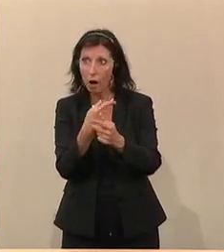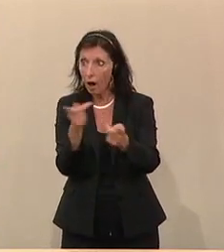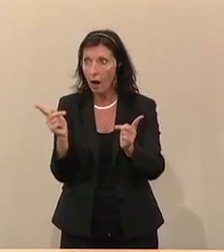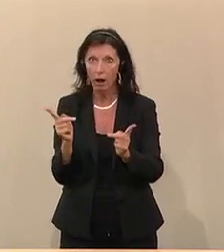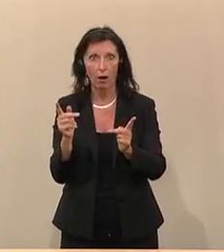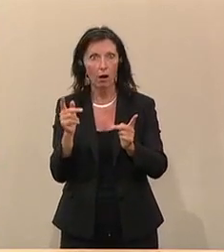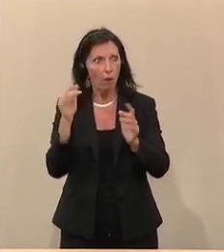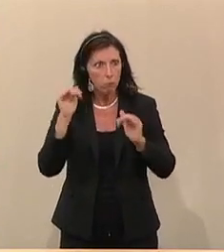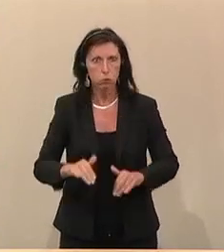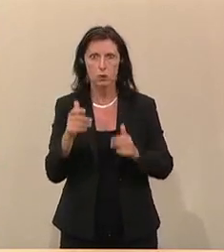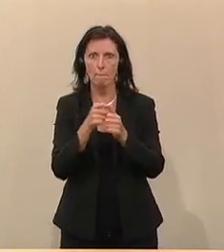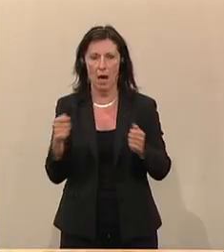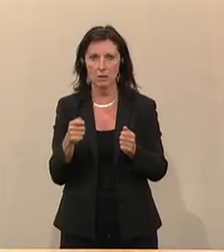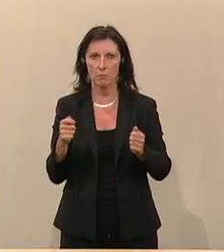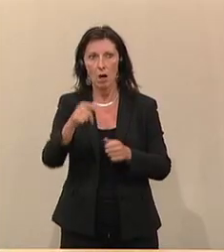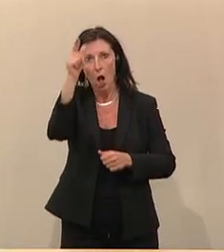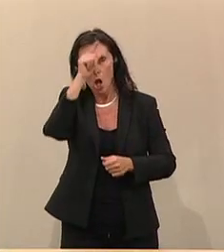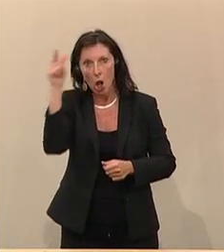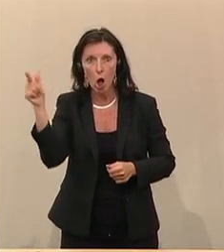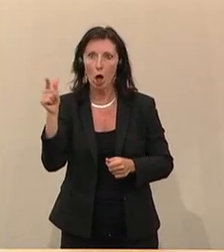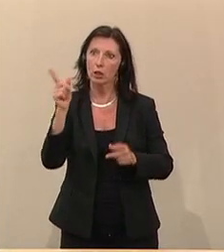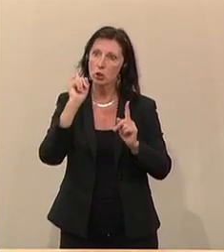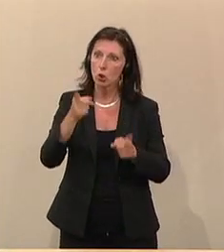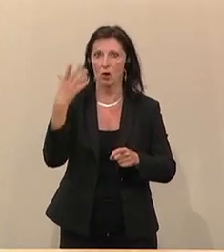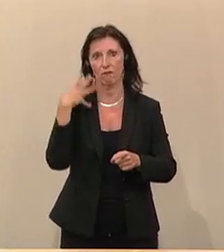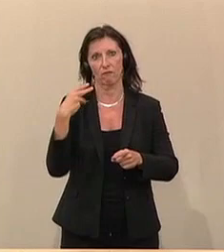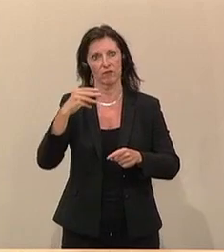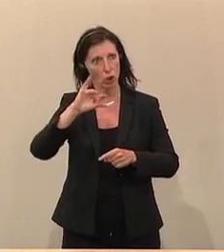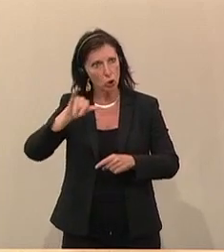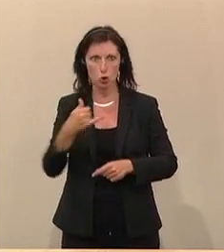maßnahmen zu setzen damit die leute auch in einen job hineinbekommen